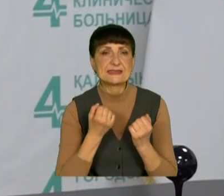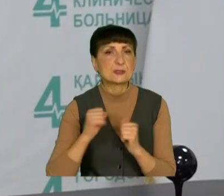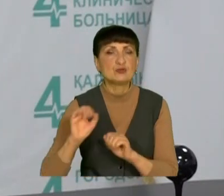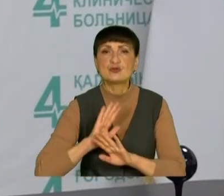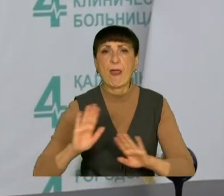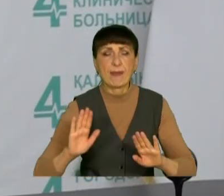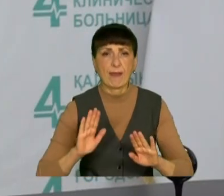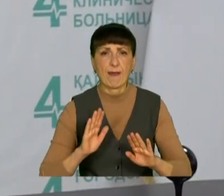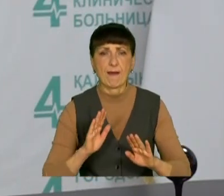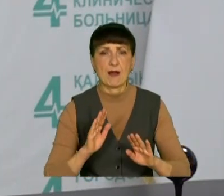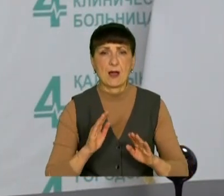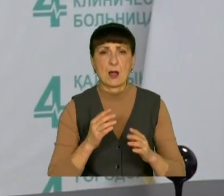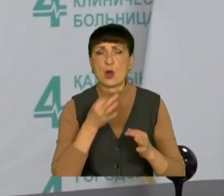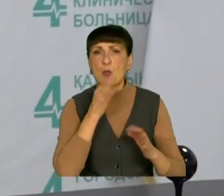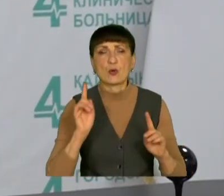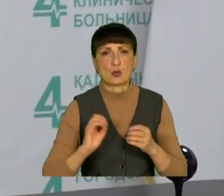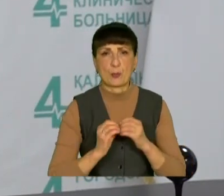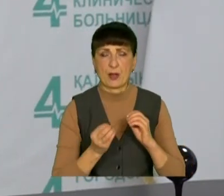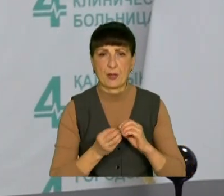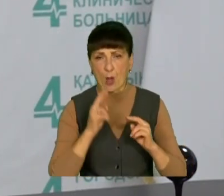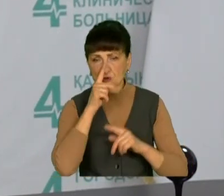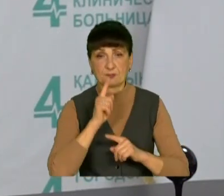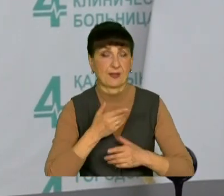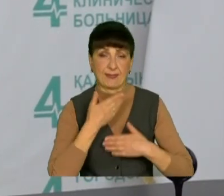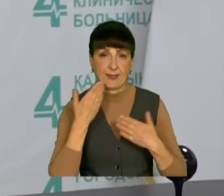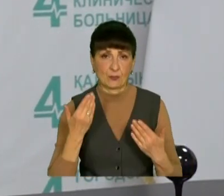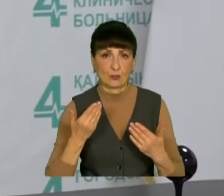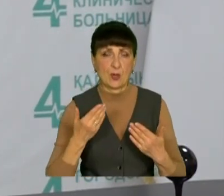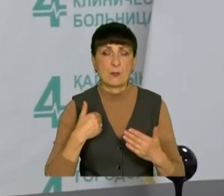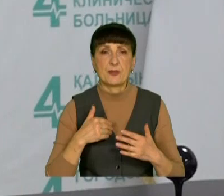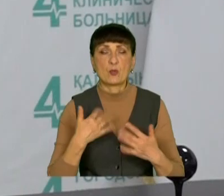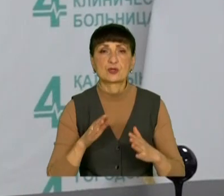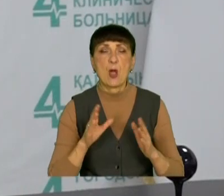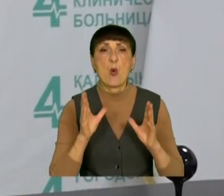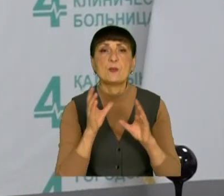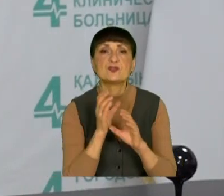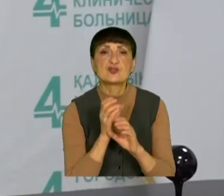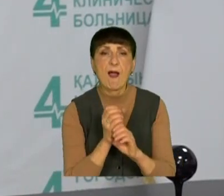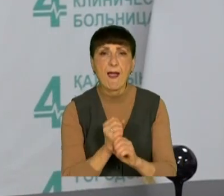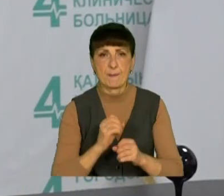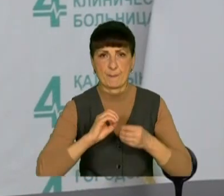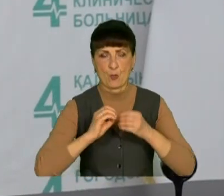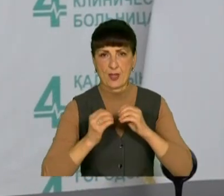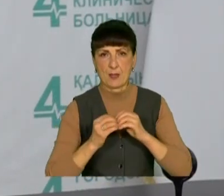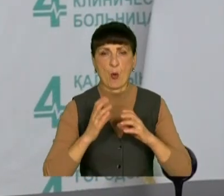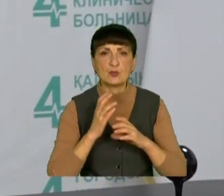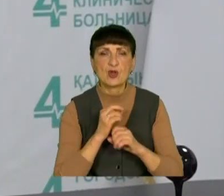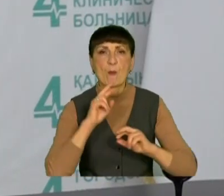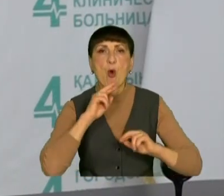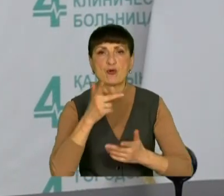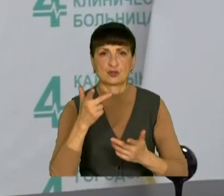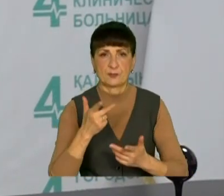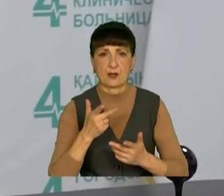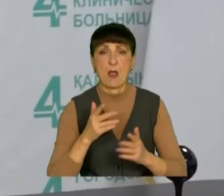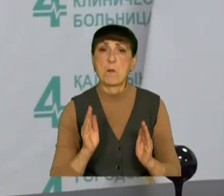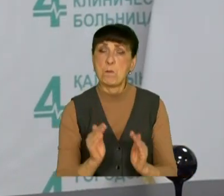какой-либо дальнейшей ошибки. То есть мы минимизируем человеческий фактор и человеческую ошибку. То